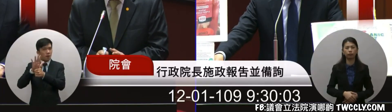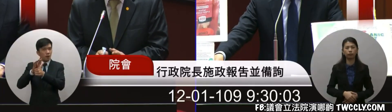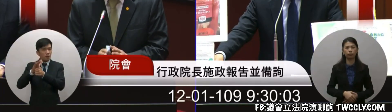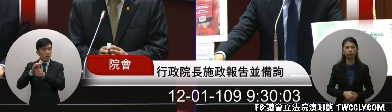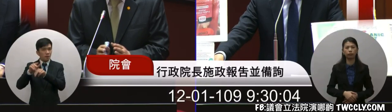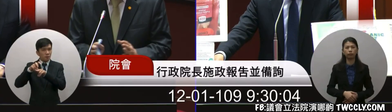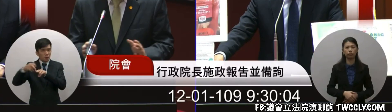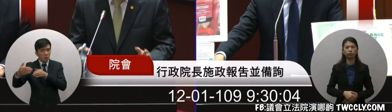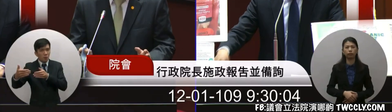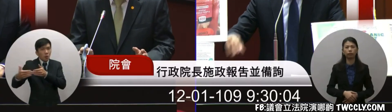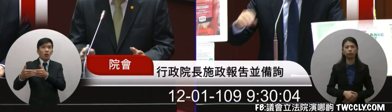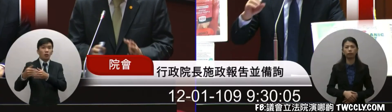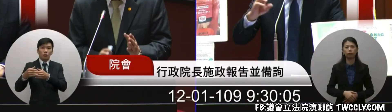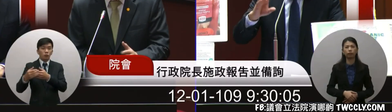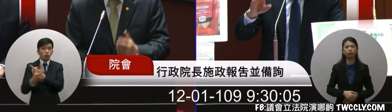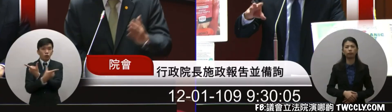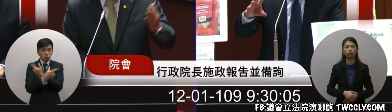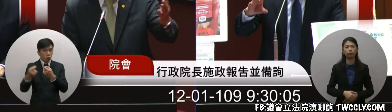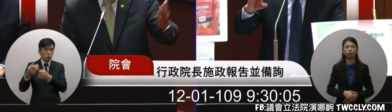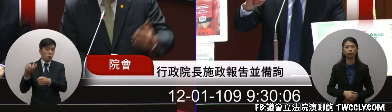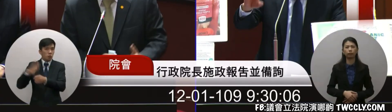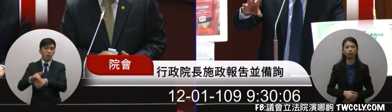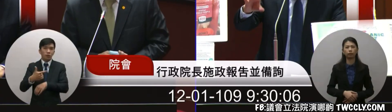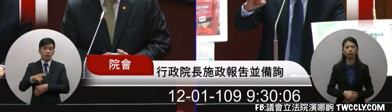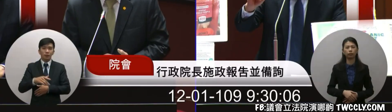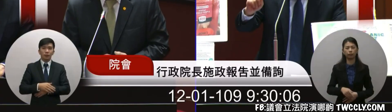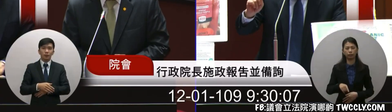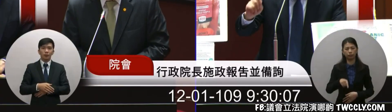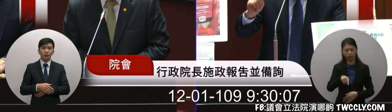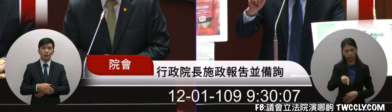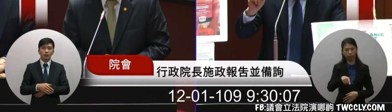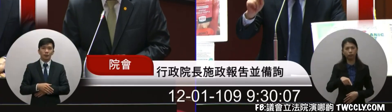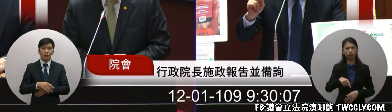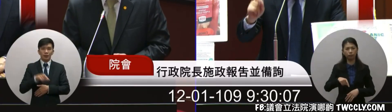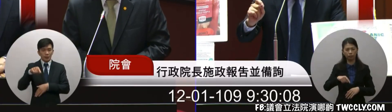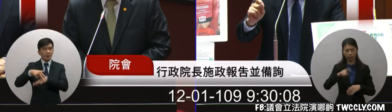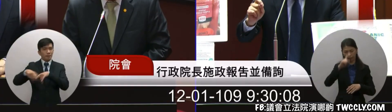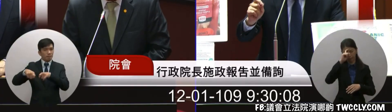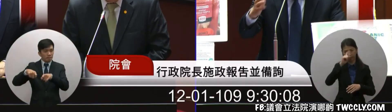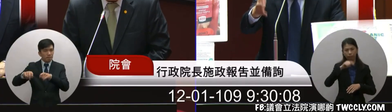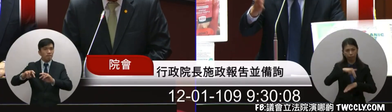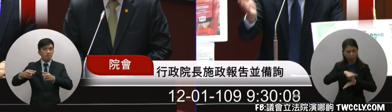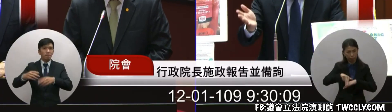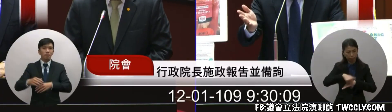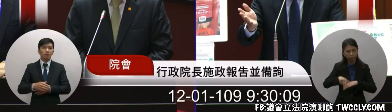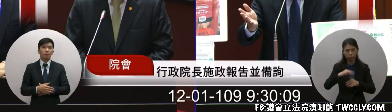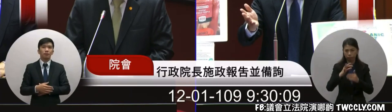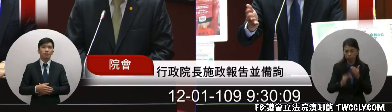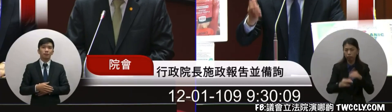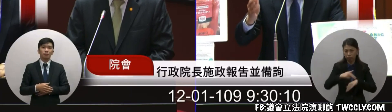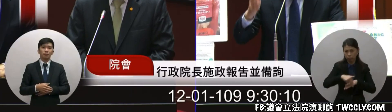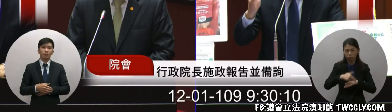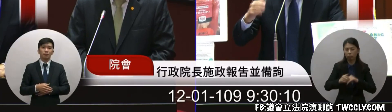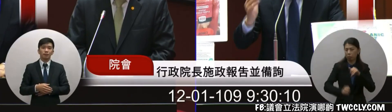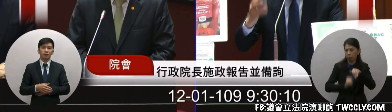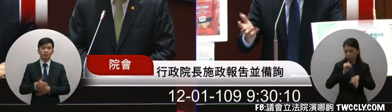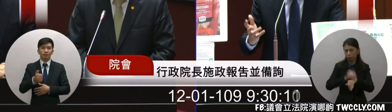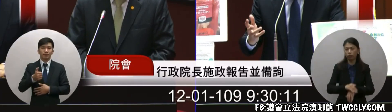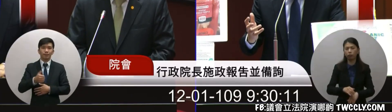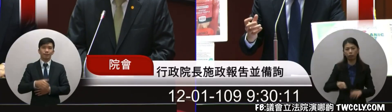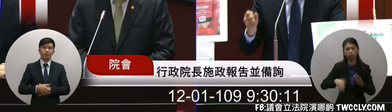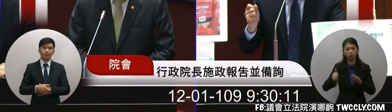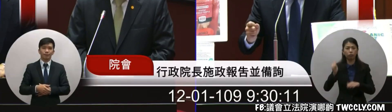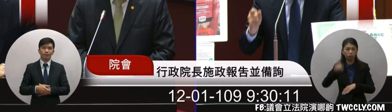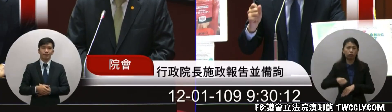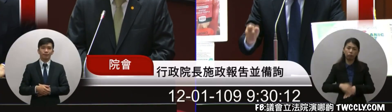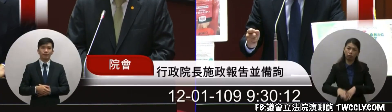化，不要去全线。 那这个时候呢，就是部长，你们把这个机制能够建立起来，我想这个院长应该也会同意了。就是这个整个的这